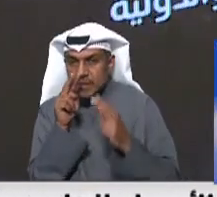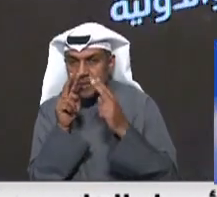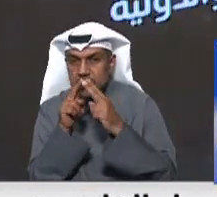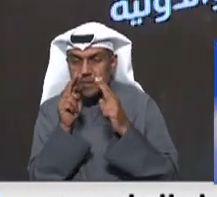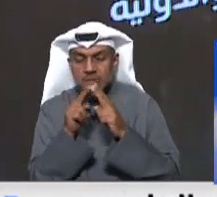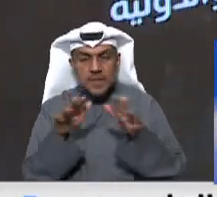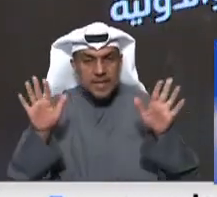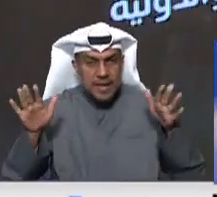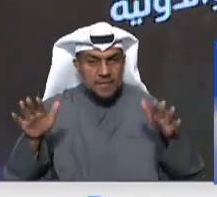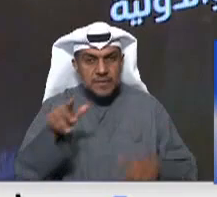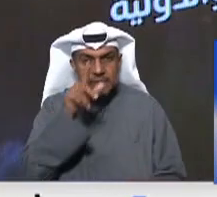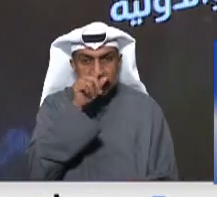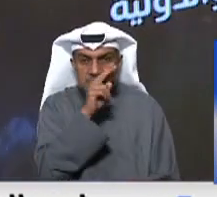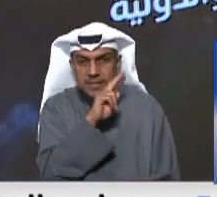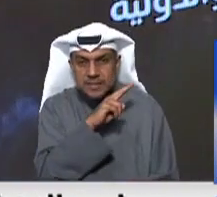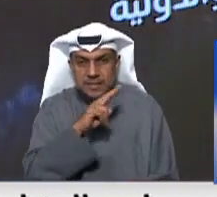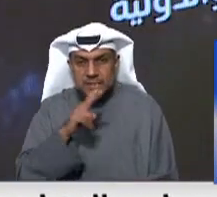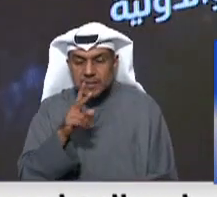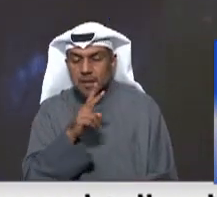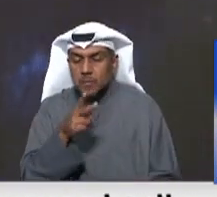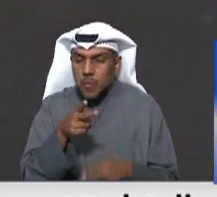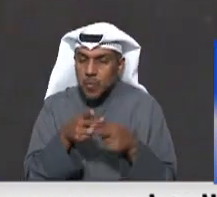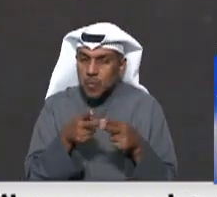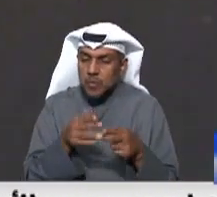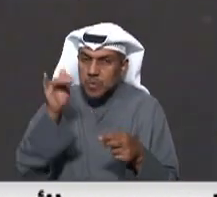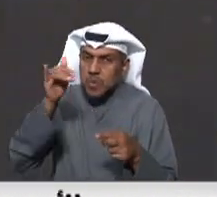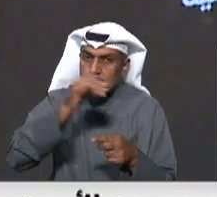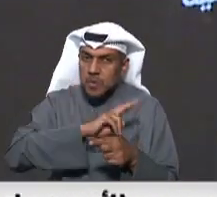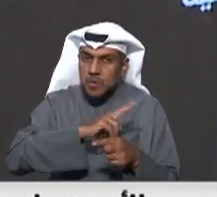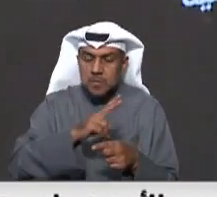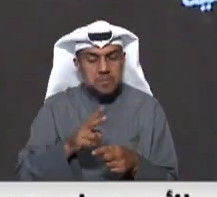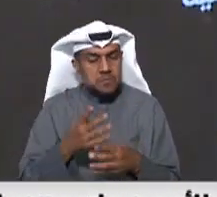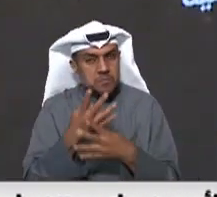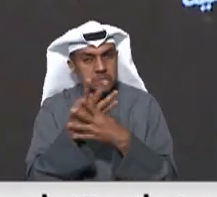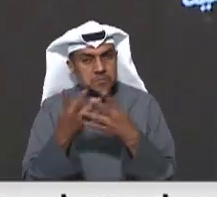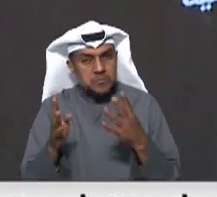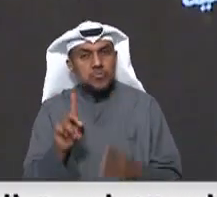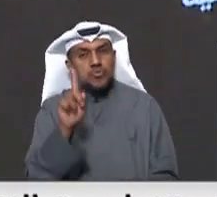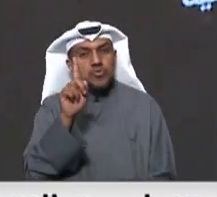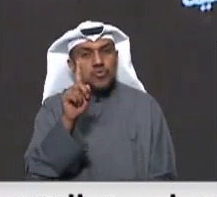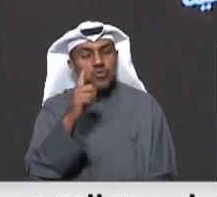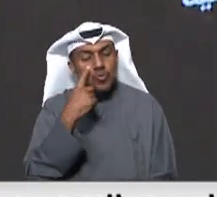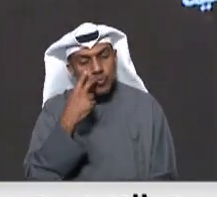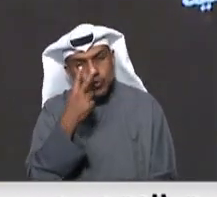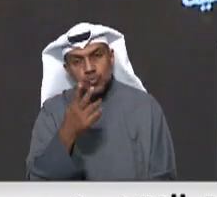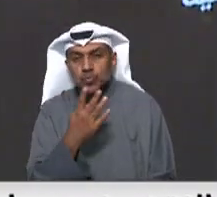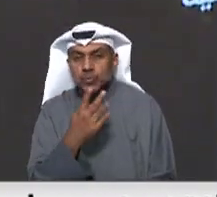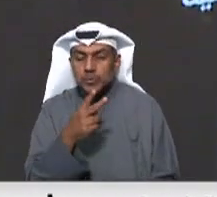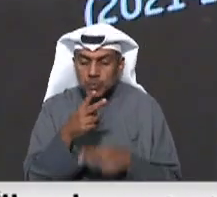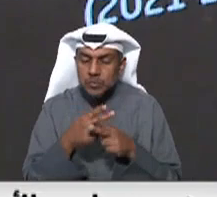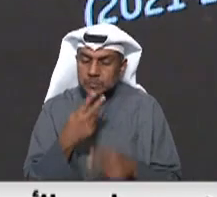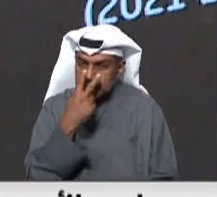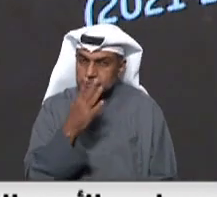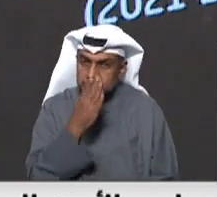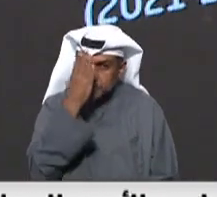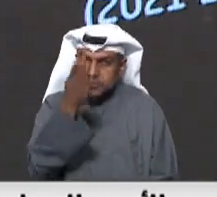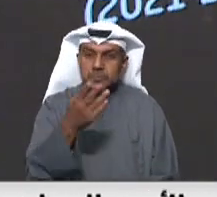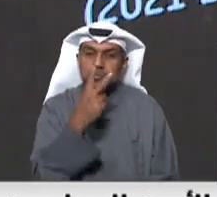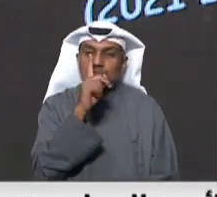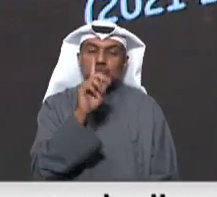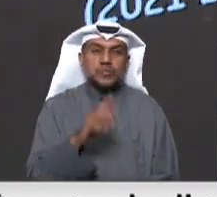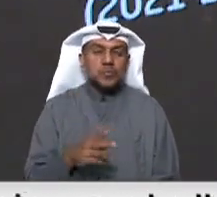الطيور المحميات اللي عندكم وان شاء الله ان شاء الله نحاول انه نزورها عن قريب ان شاء الله ونزور الكويت ونتعرف اكثر واكثر